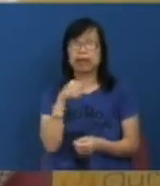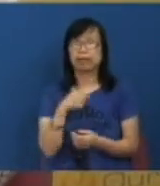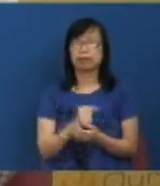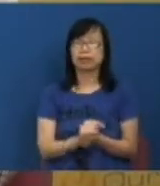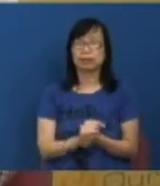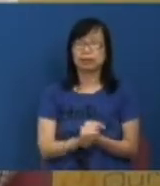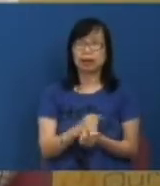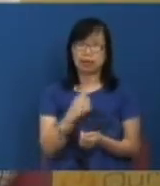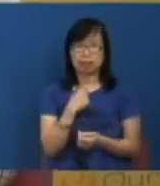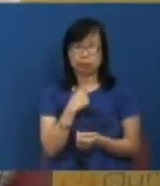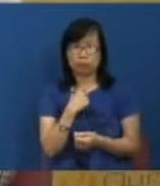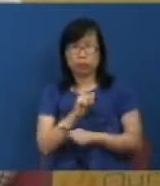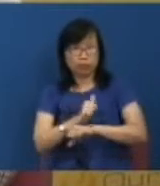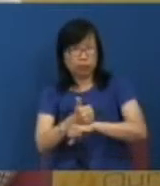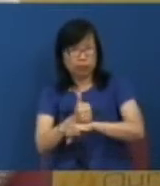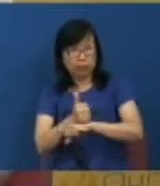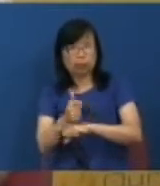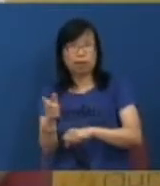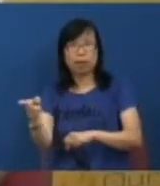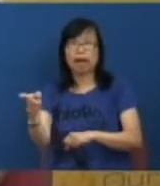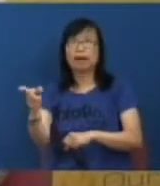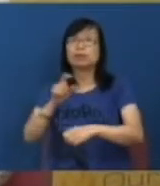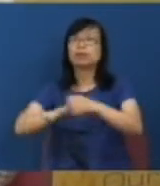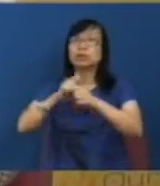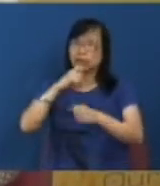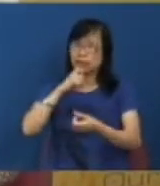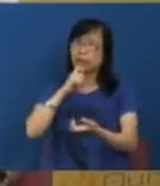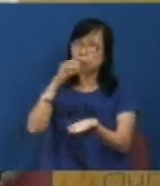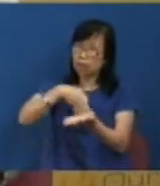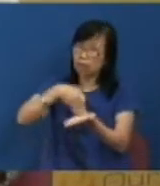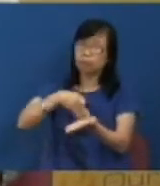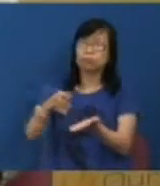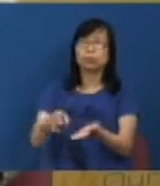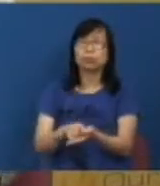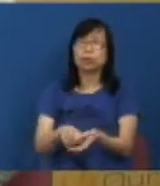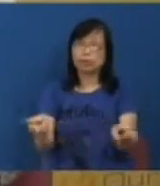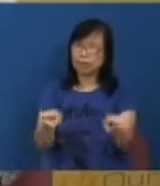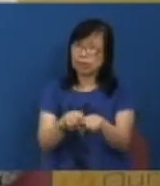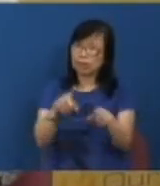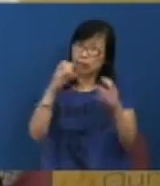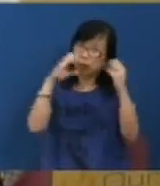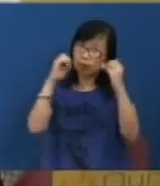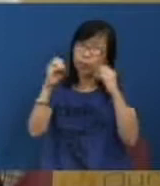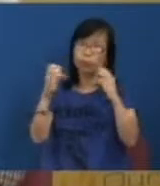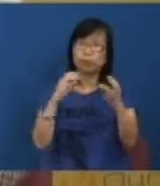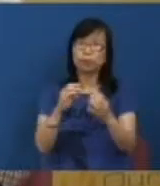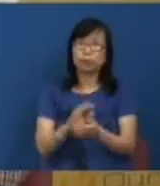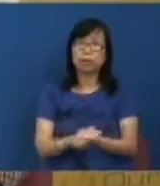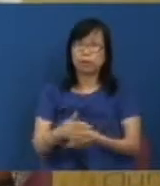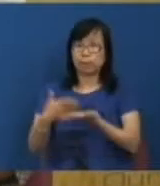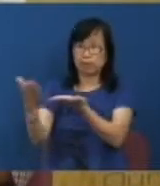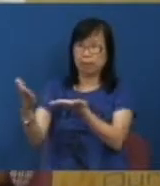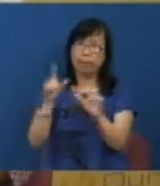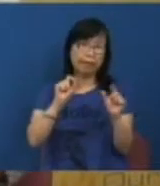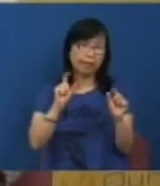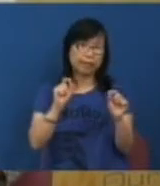嘅動機呢？其實我諗你都有份參與啦，亦都同我哋一起有份開會，咁或者由你去講